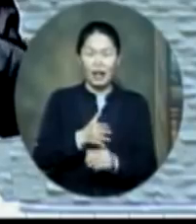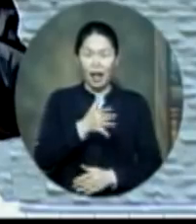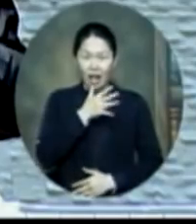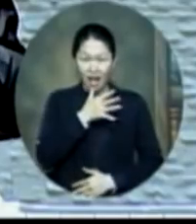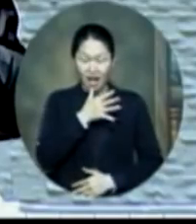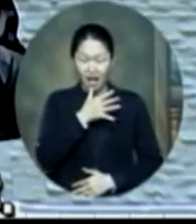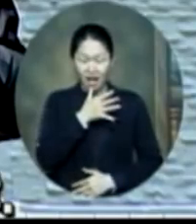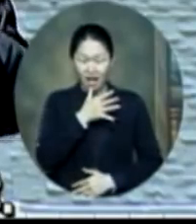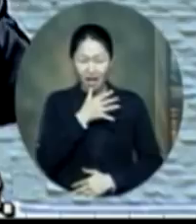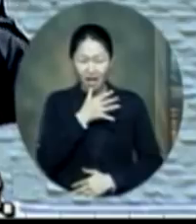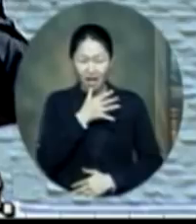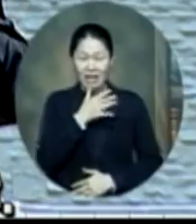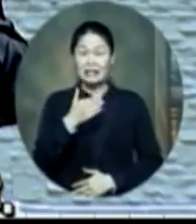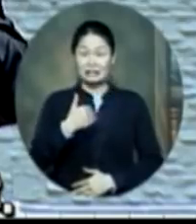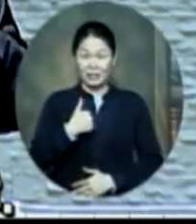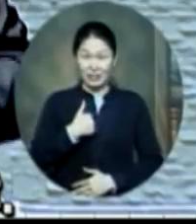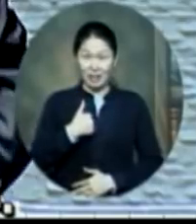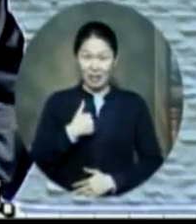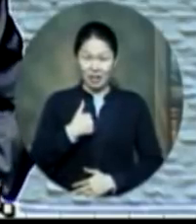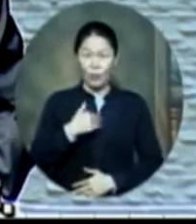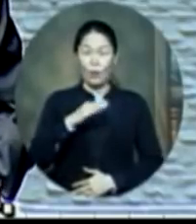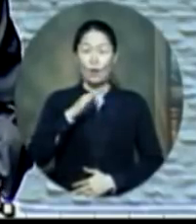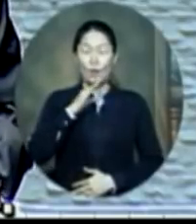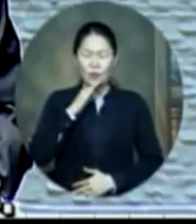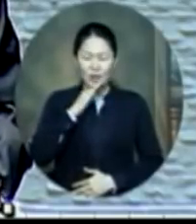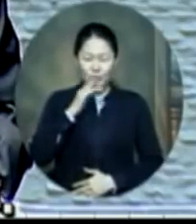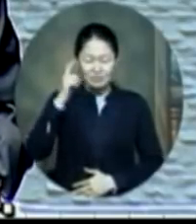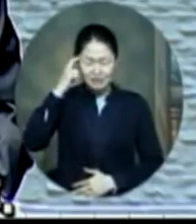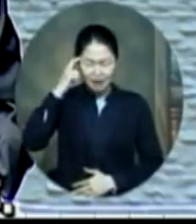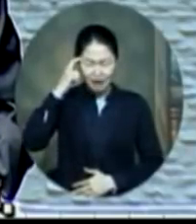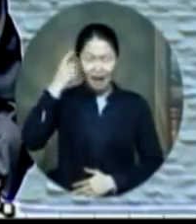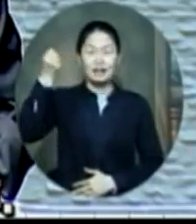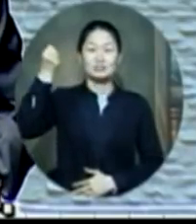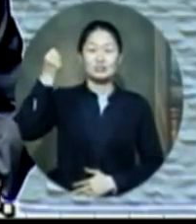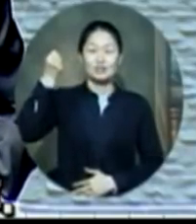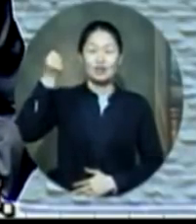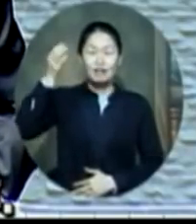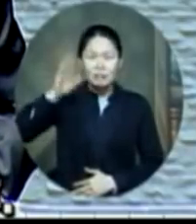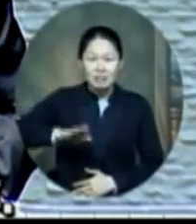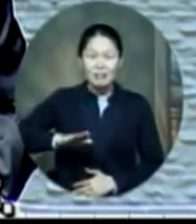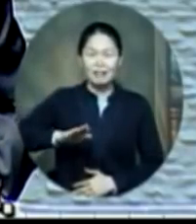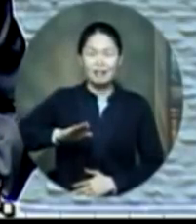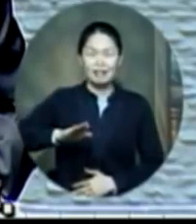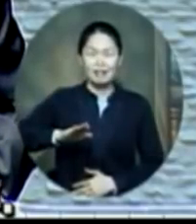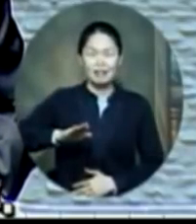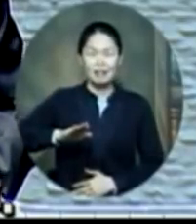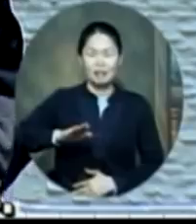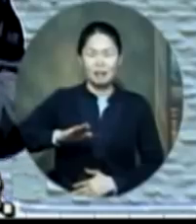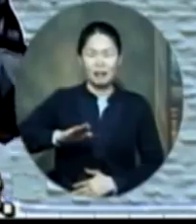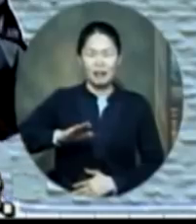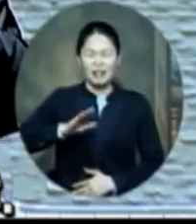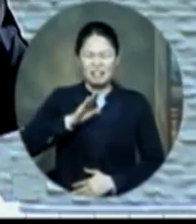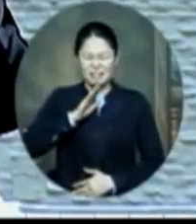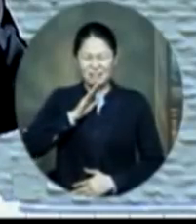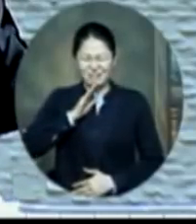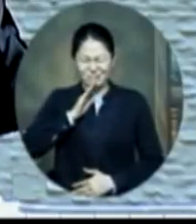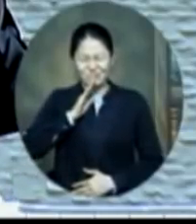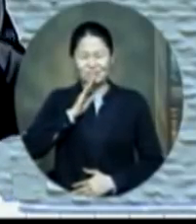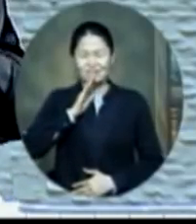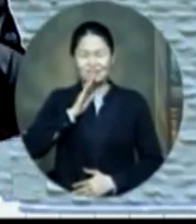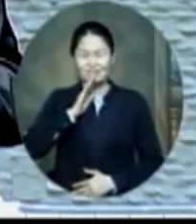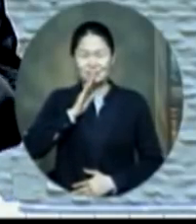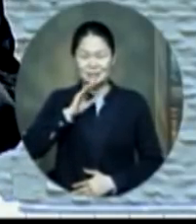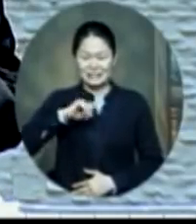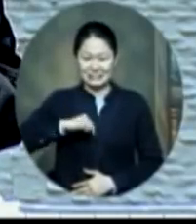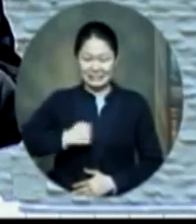제가 주장하던 게 옳다고 자기도 생각이 들더래요. 그런데 도무지